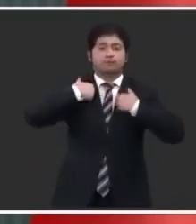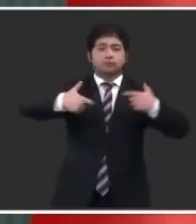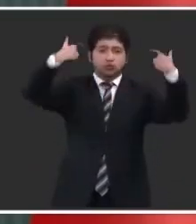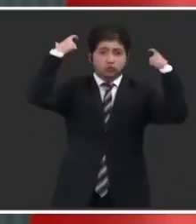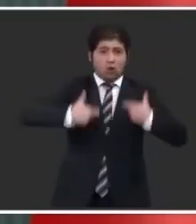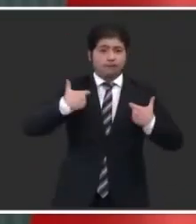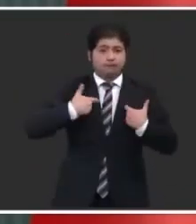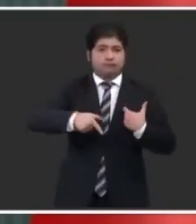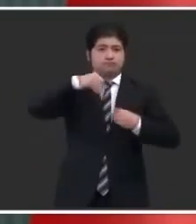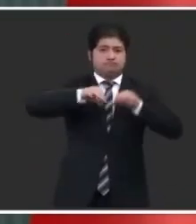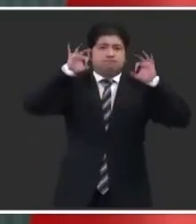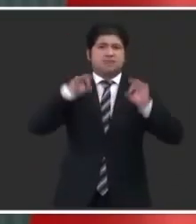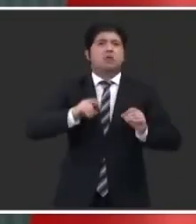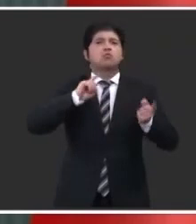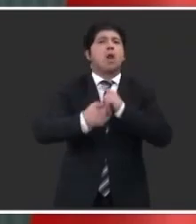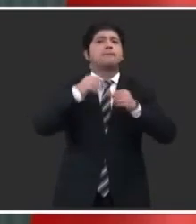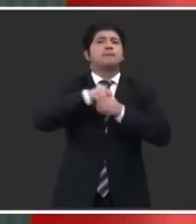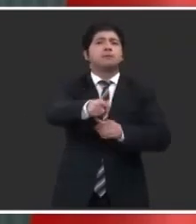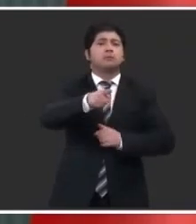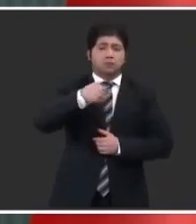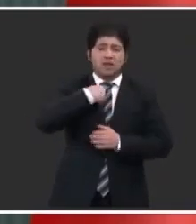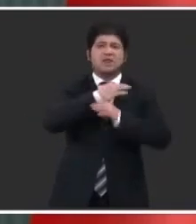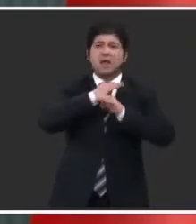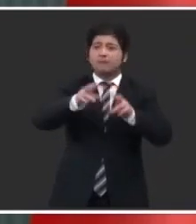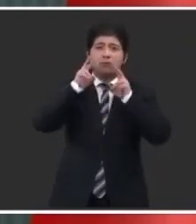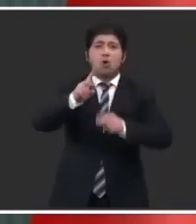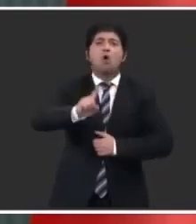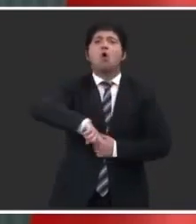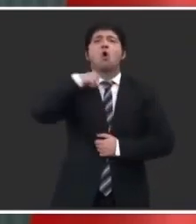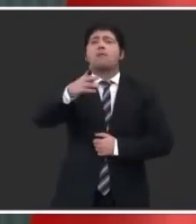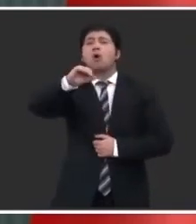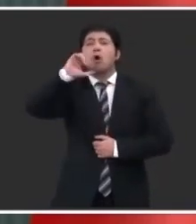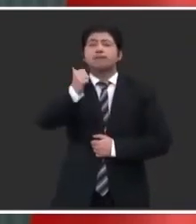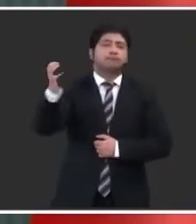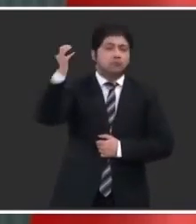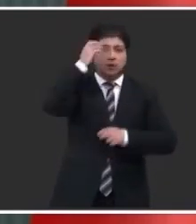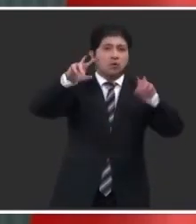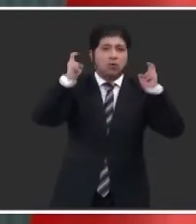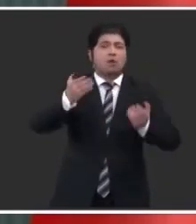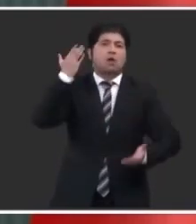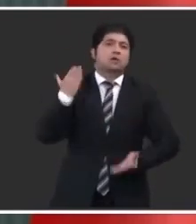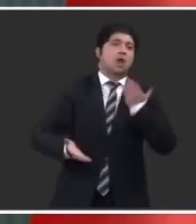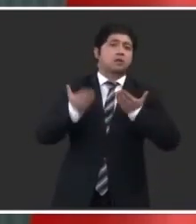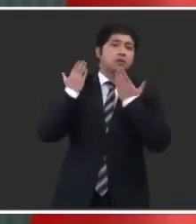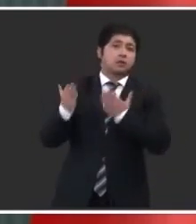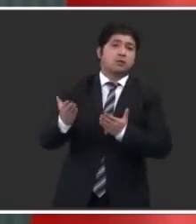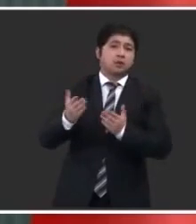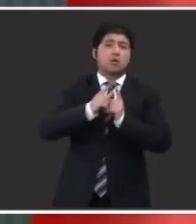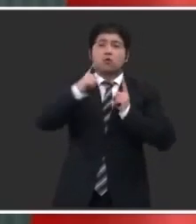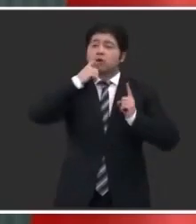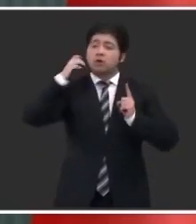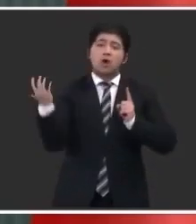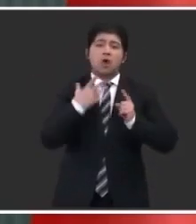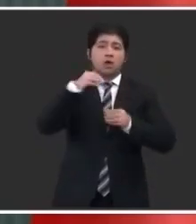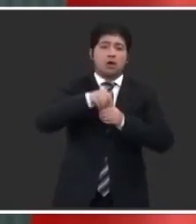üstlendiğimiz dönemde üzerinde önemle durduğumuz bir diğer hassasiyet adalettir Uzunca bir